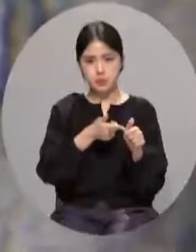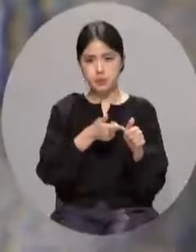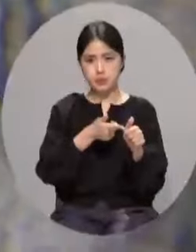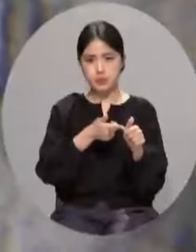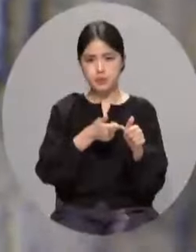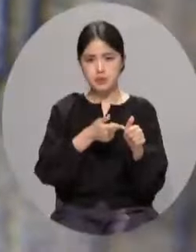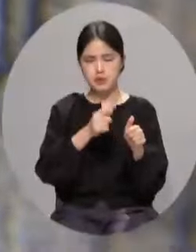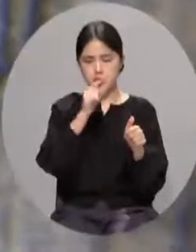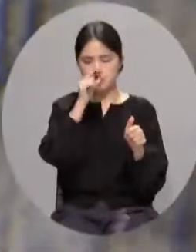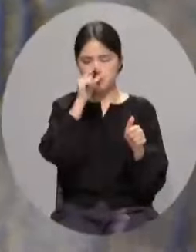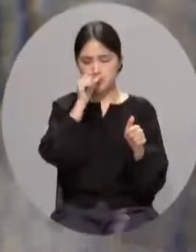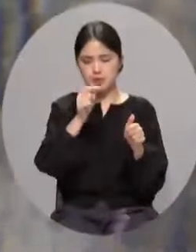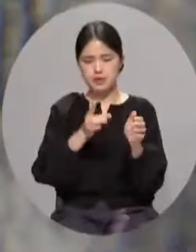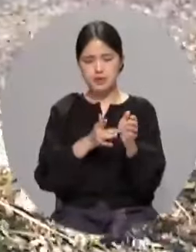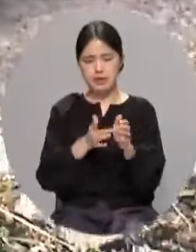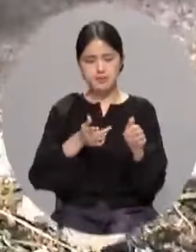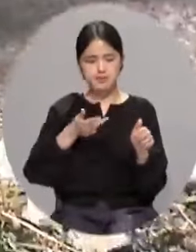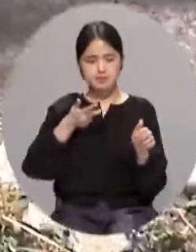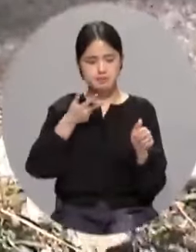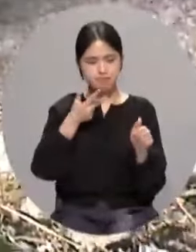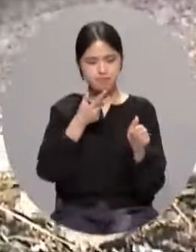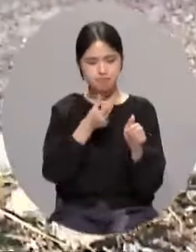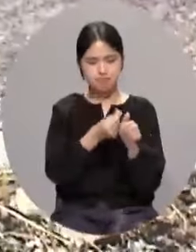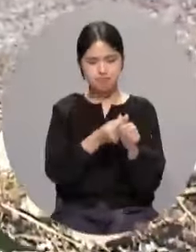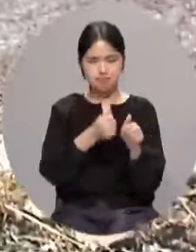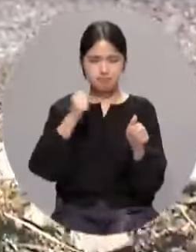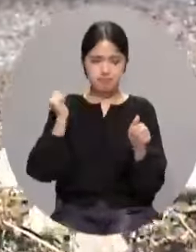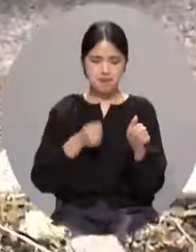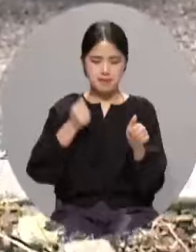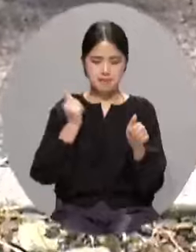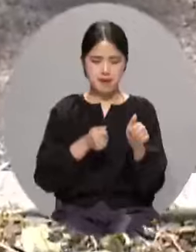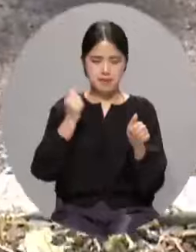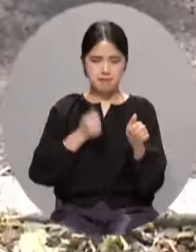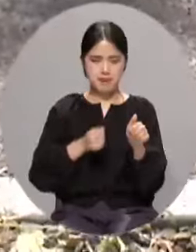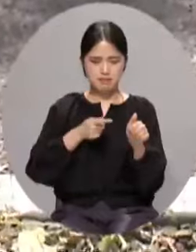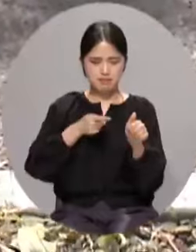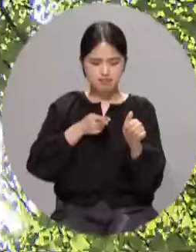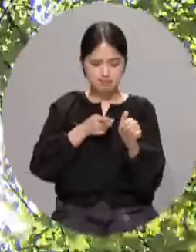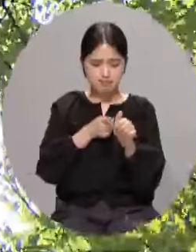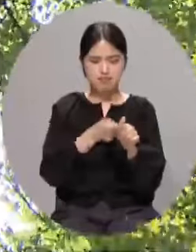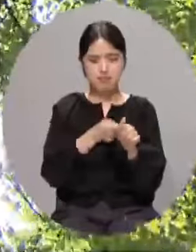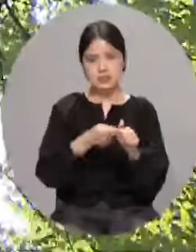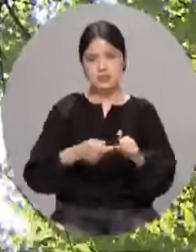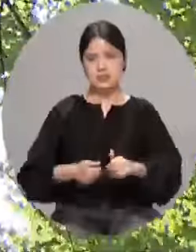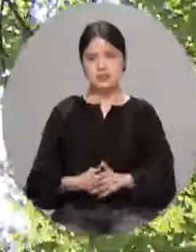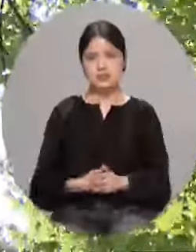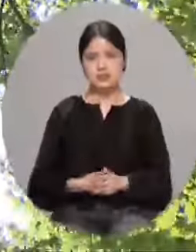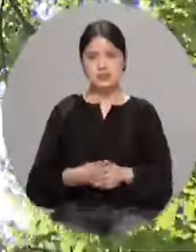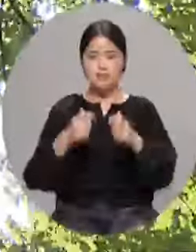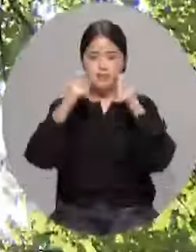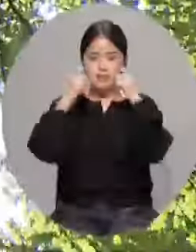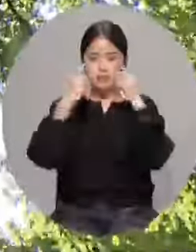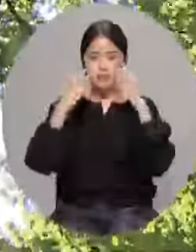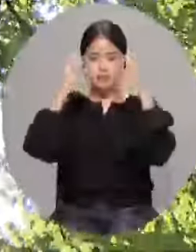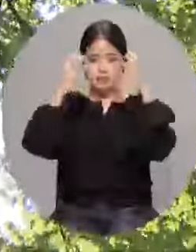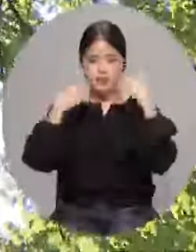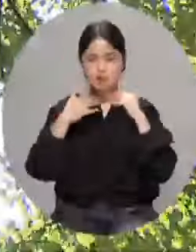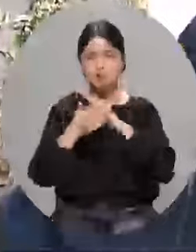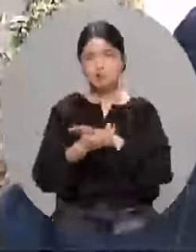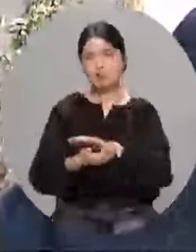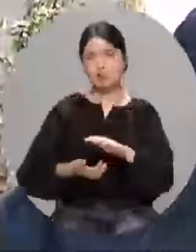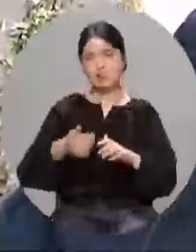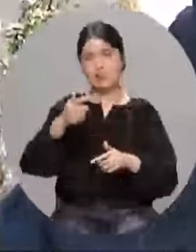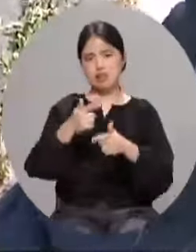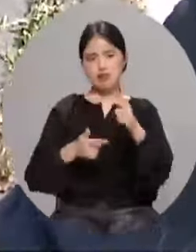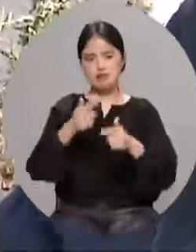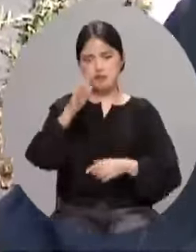입구가 뾰족한 약물통을 꽂고 고무 망치로 때려 깊숙이 집어넣습니다. 본격적인 여름을 앞두고